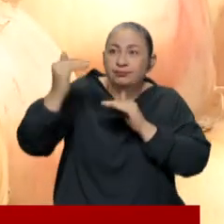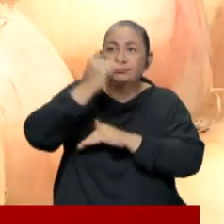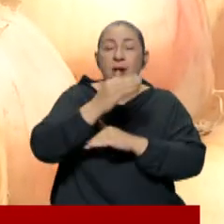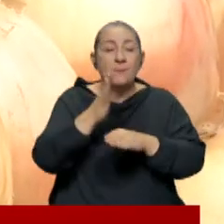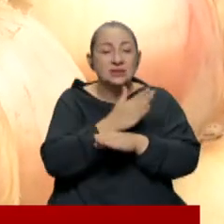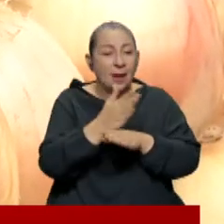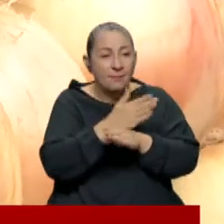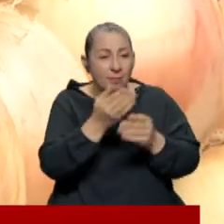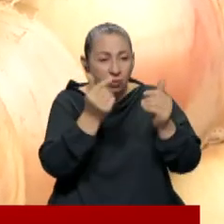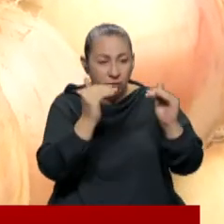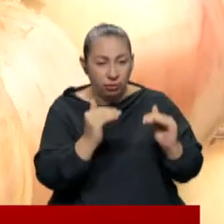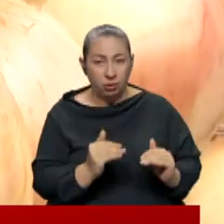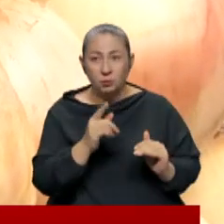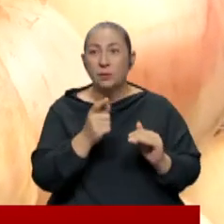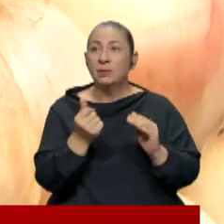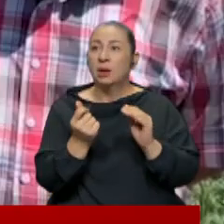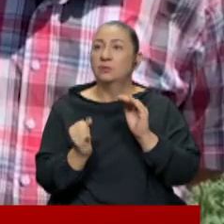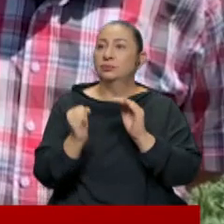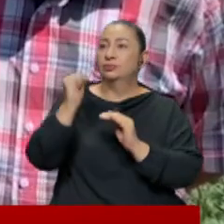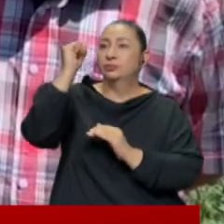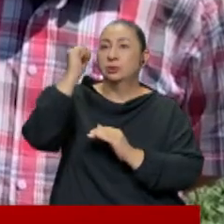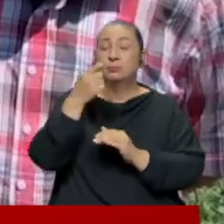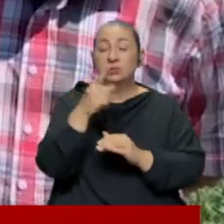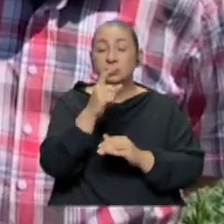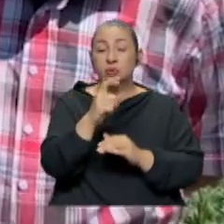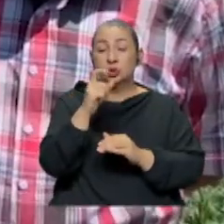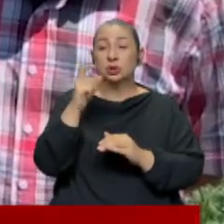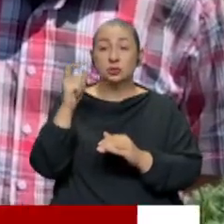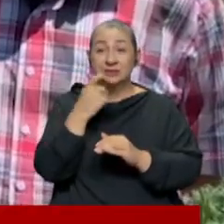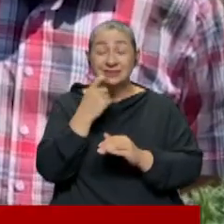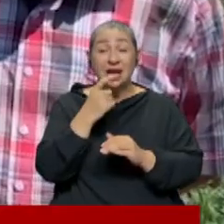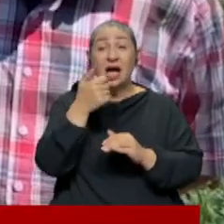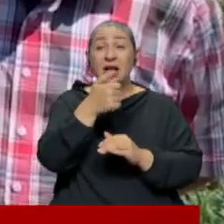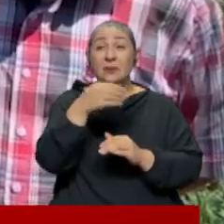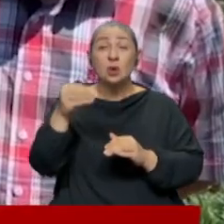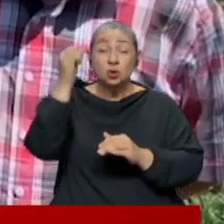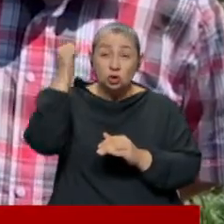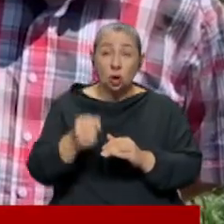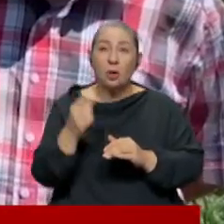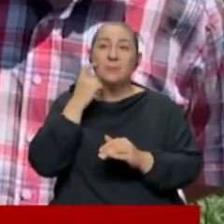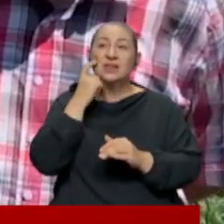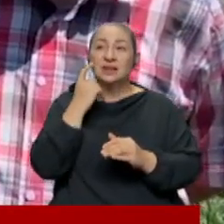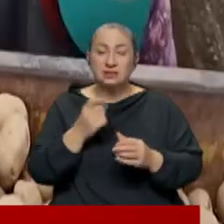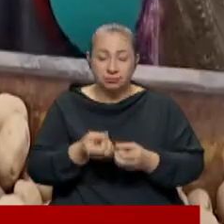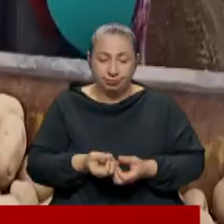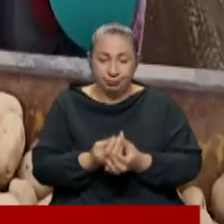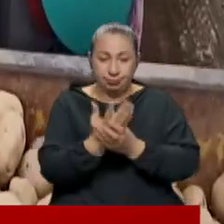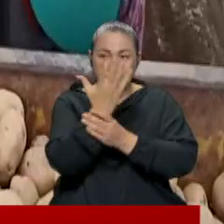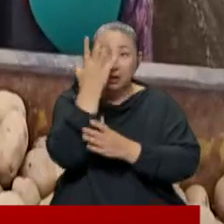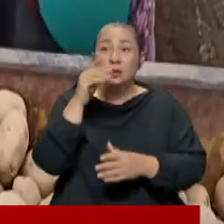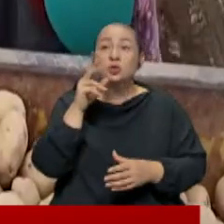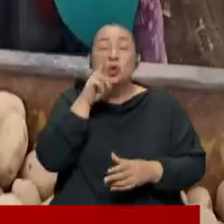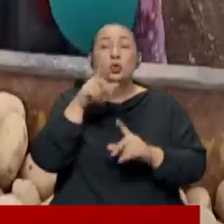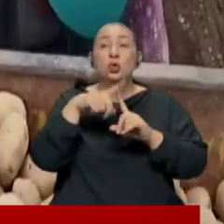ürün miktarı azaldı. Bu da fiyatlara yansıdı. 1999 yılında 6 milyon ton ülkemizde patates yetişirken son